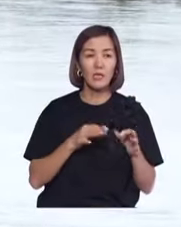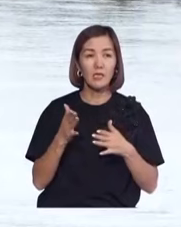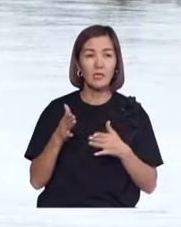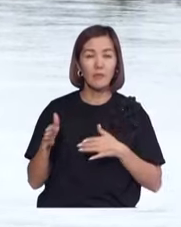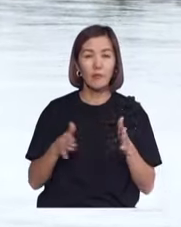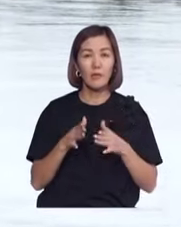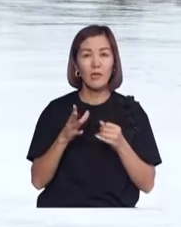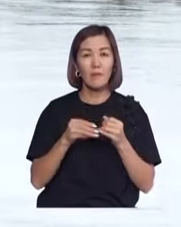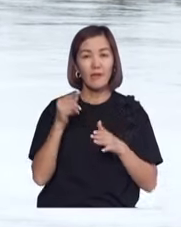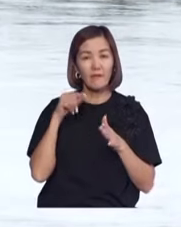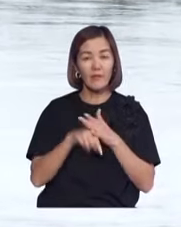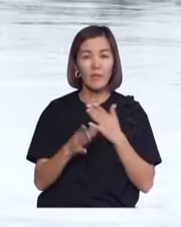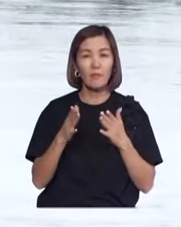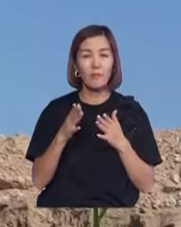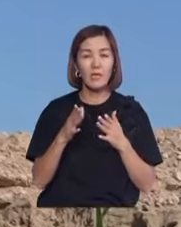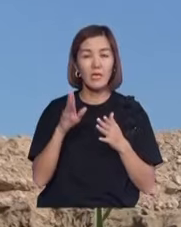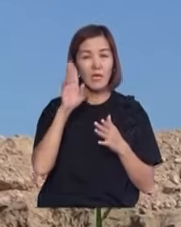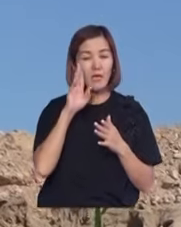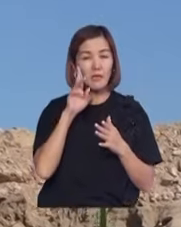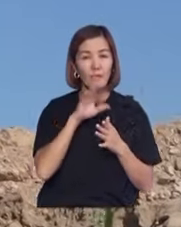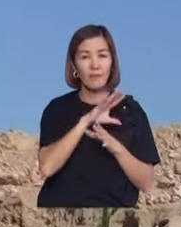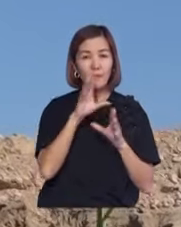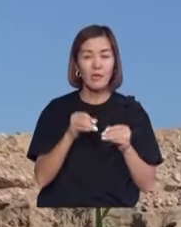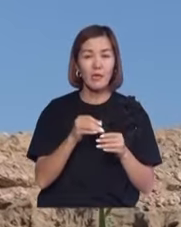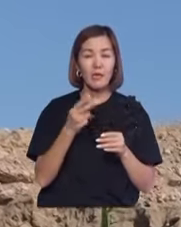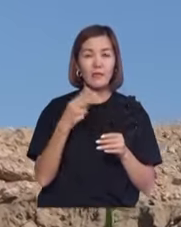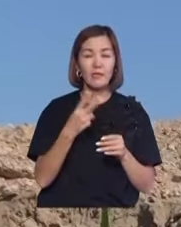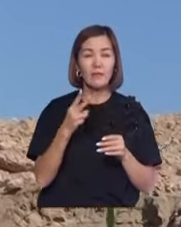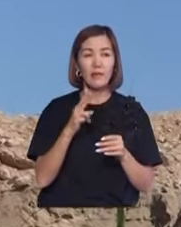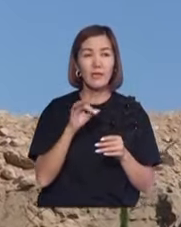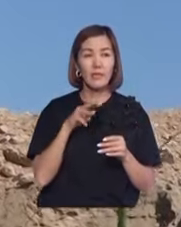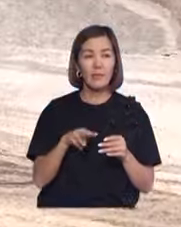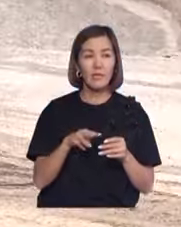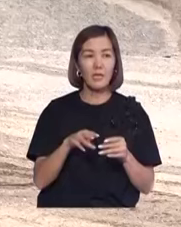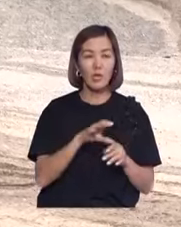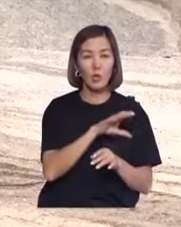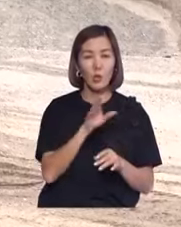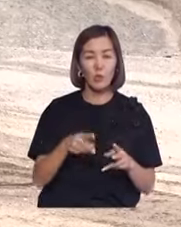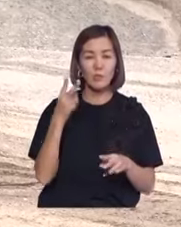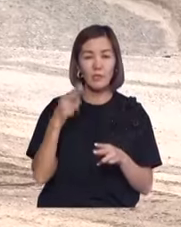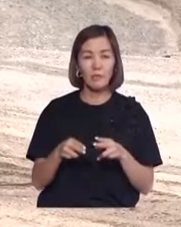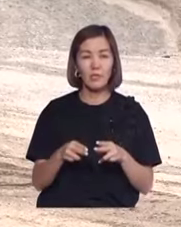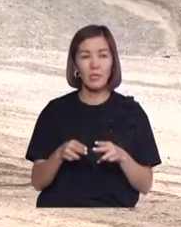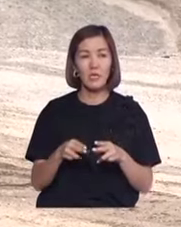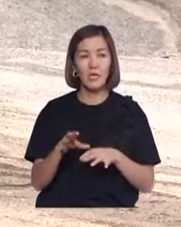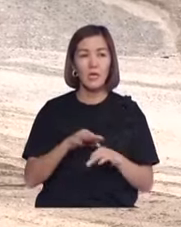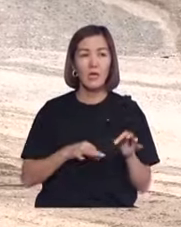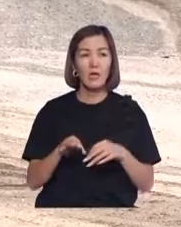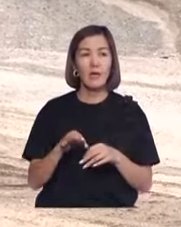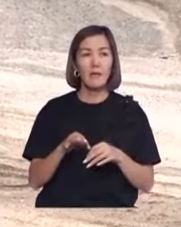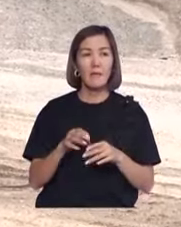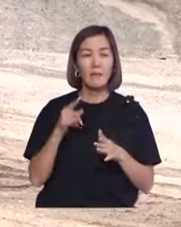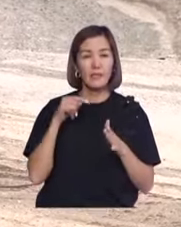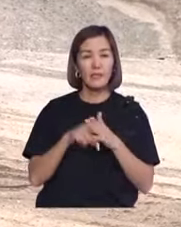под водопровод и канализацию. Уложено 22 километра водопроводных труб. Завершены работы по разработке котлована под